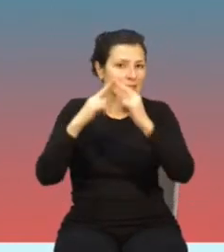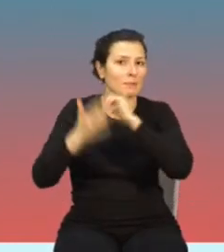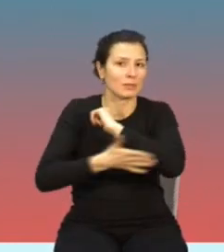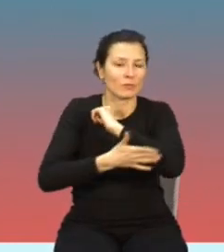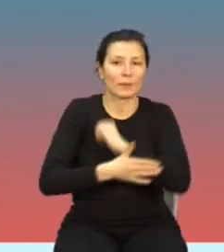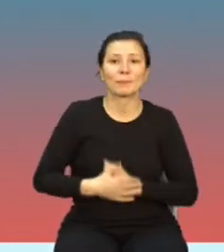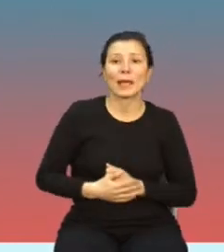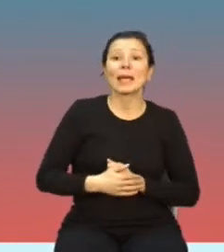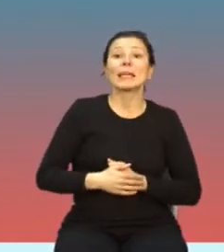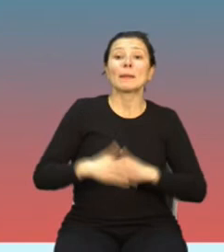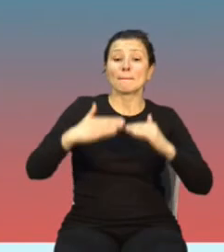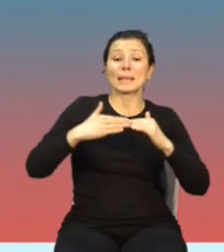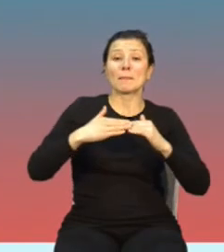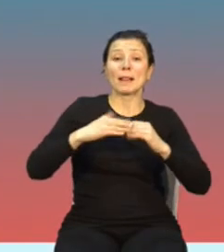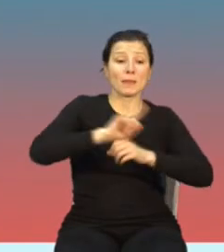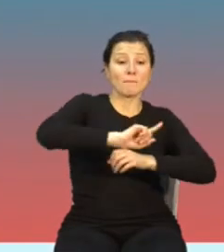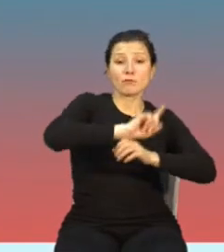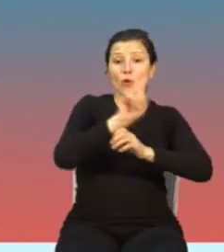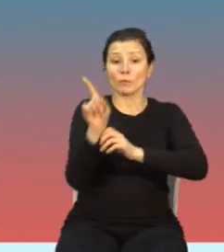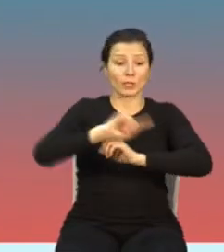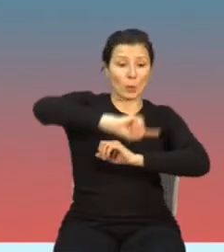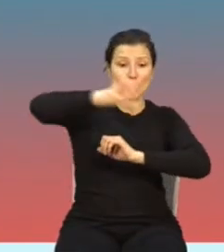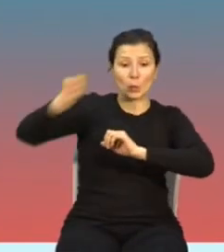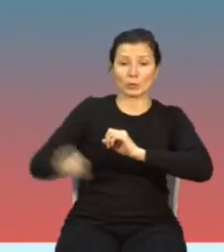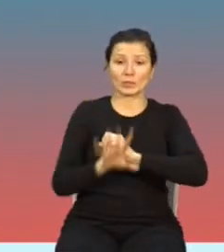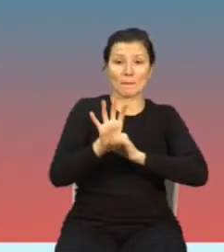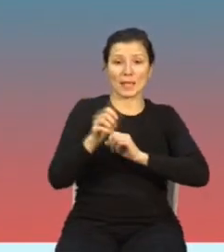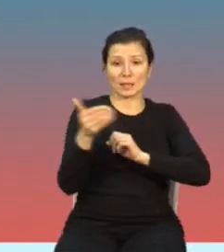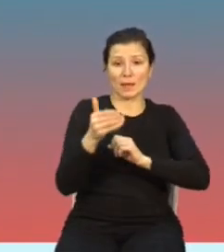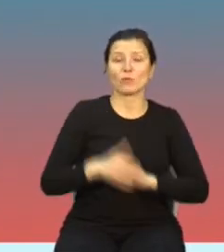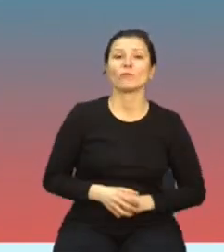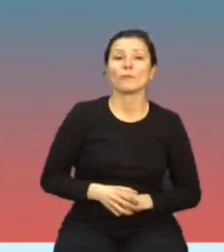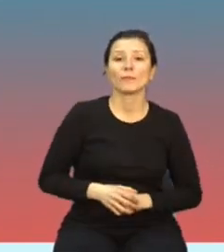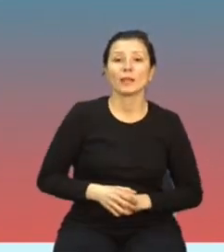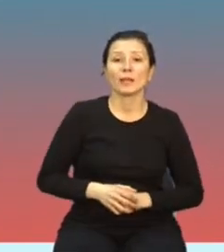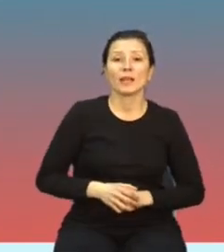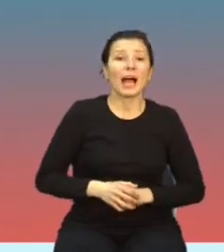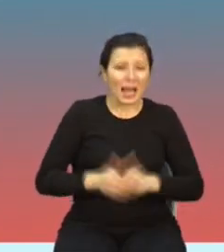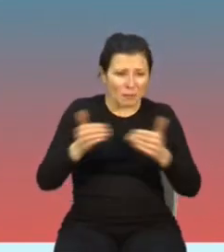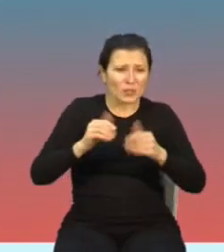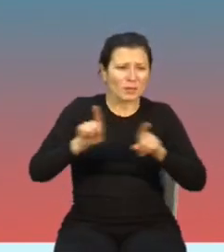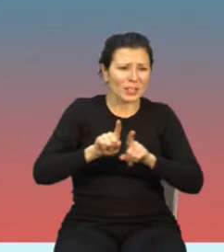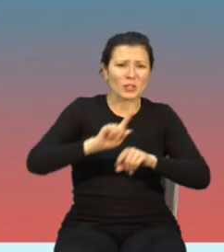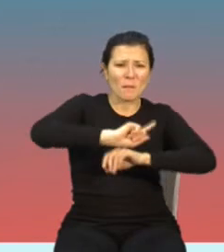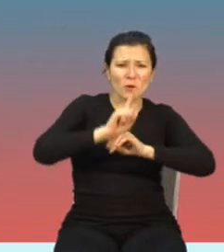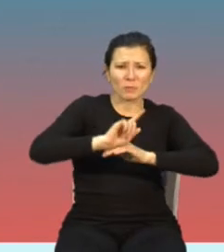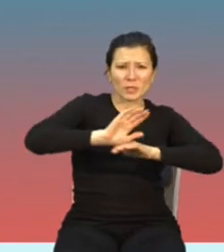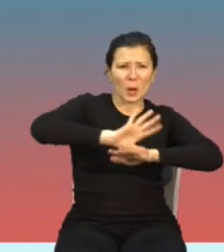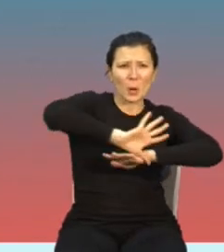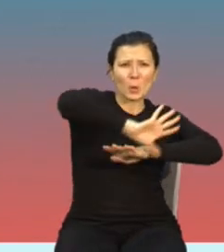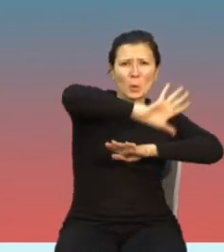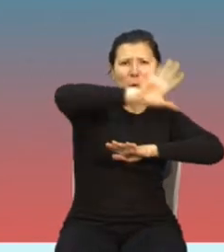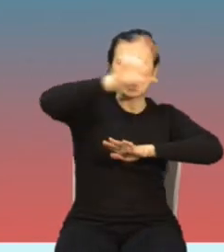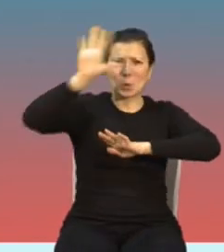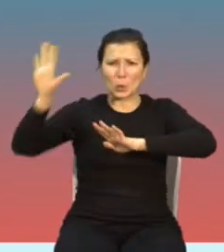to jest 500 metrów i w tym przypadku liczymy do 500 metrów, ale tak naprawdę ten promień możemy zwiększyć do 2000 metrów